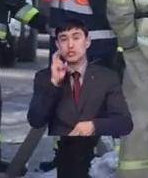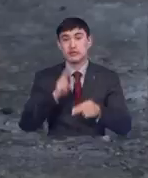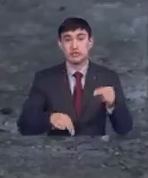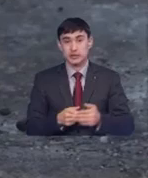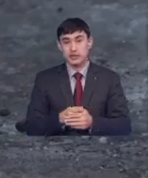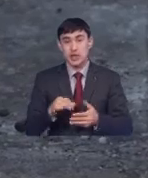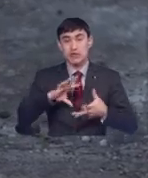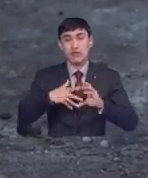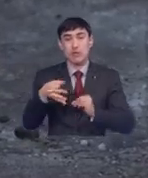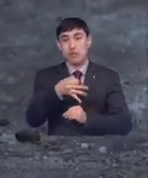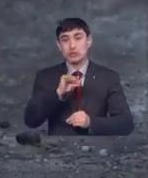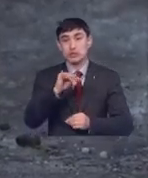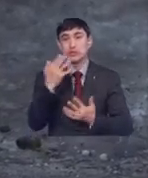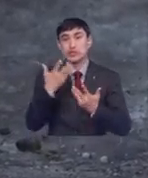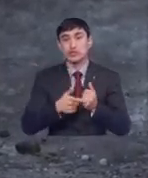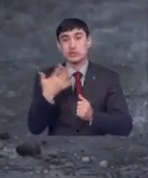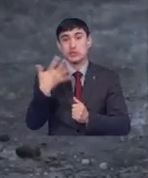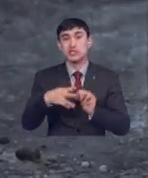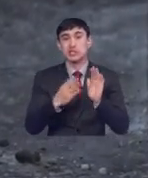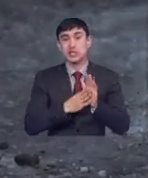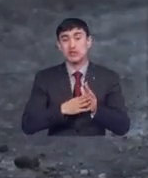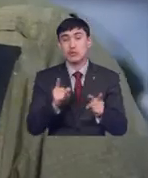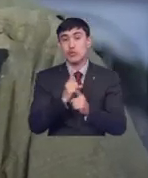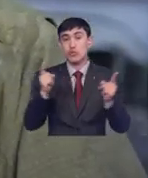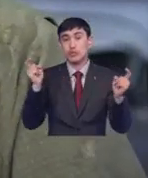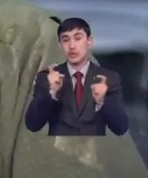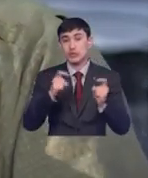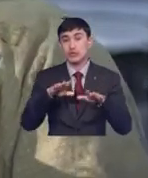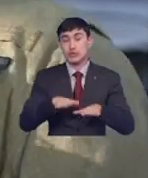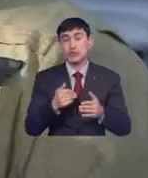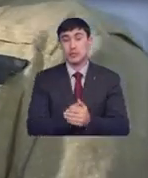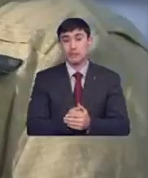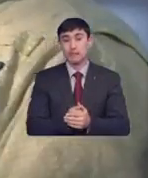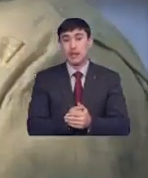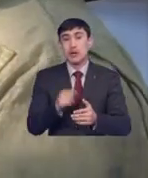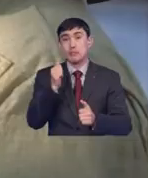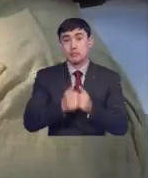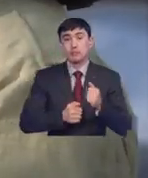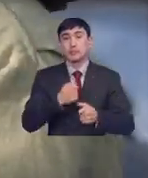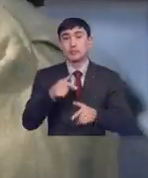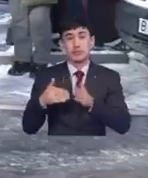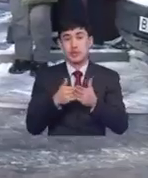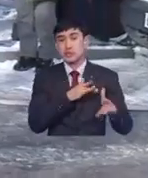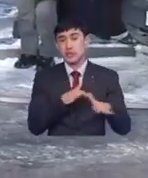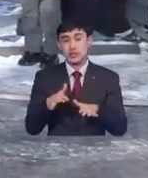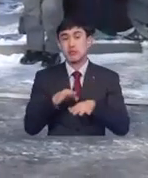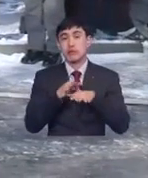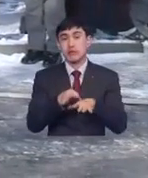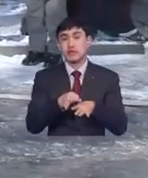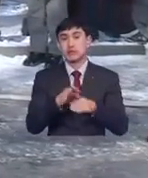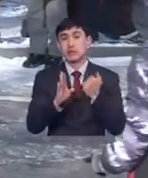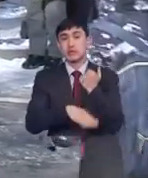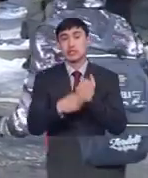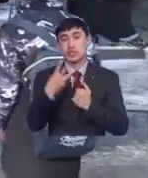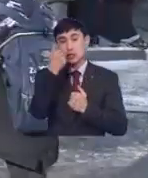завершена. Всего в области ЖТСУ насчитывается 59 крупных торговых домов. Благодаря регулярным профилактическим мероприятиям, проводимым за